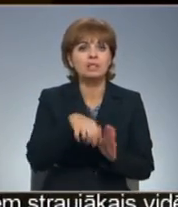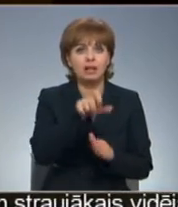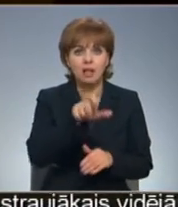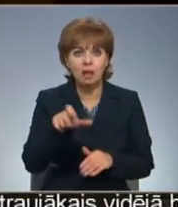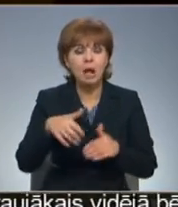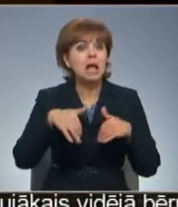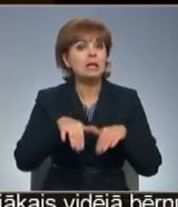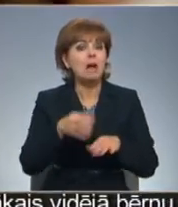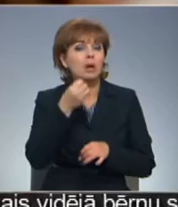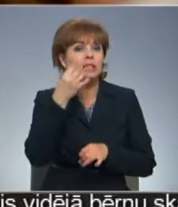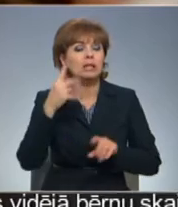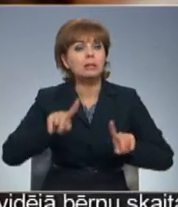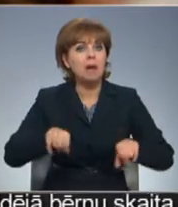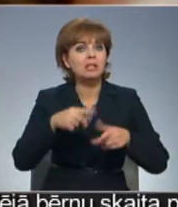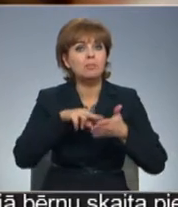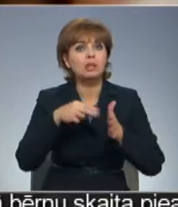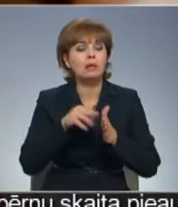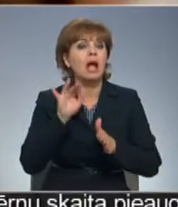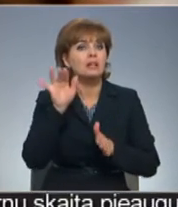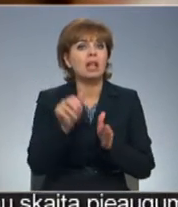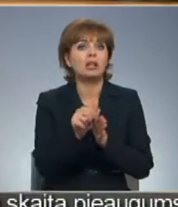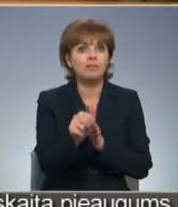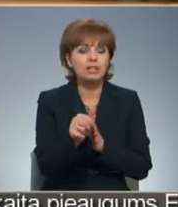par izglītības attīstības plānu tālāku virzību tiks